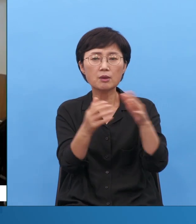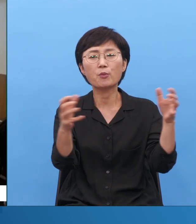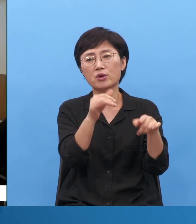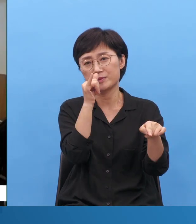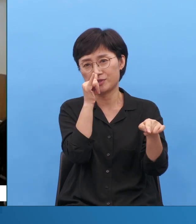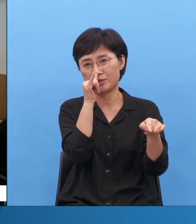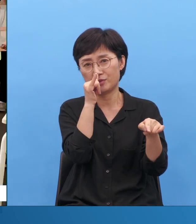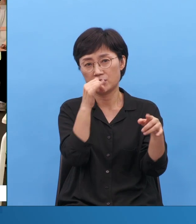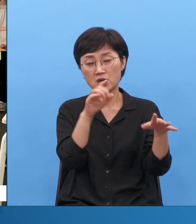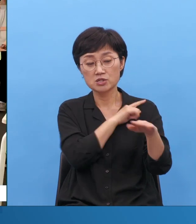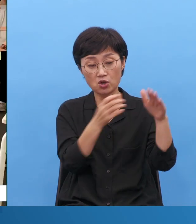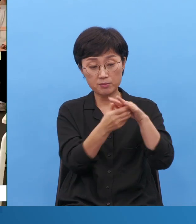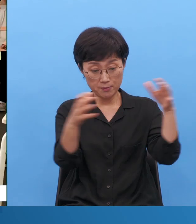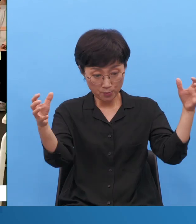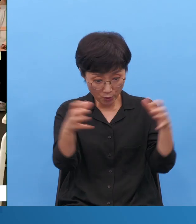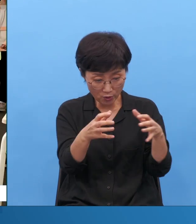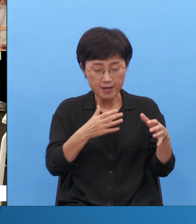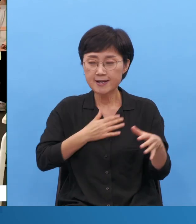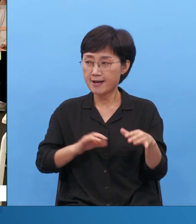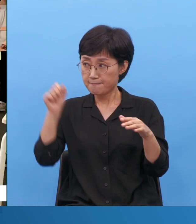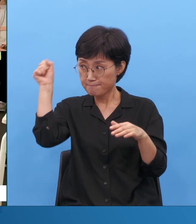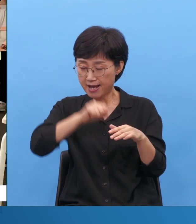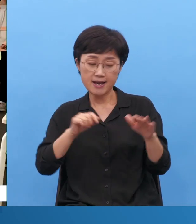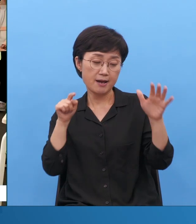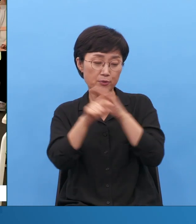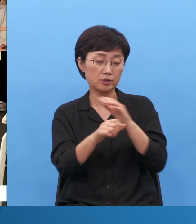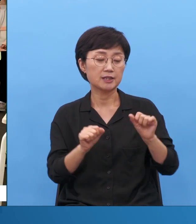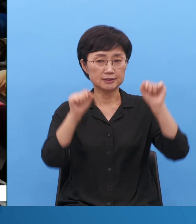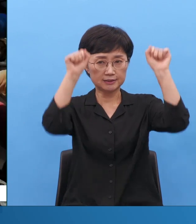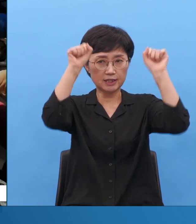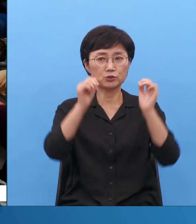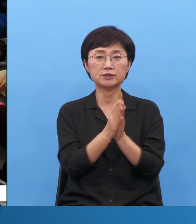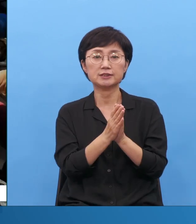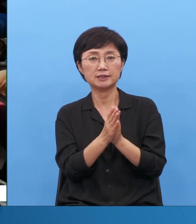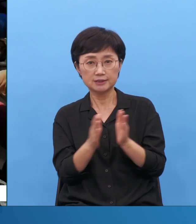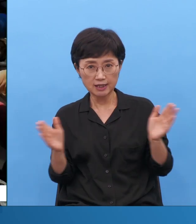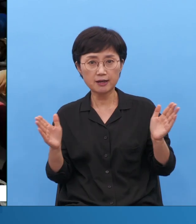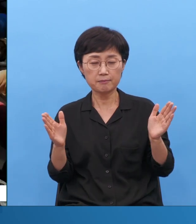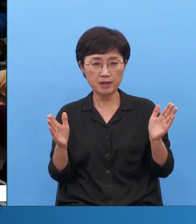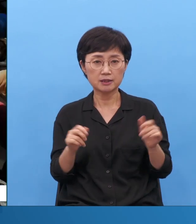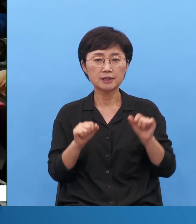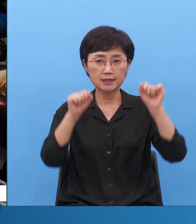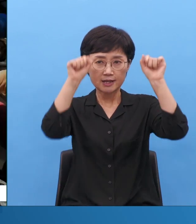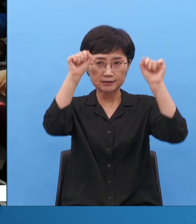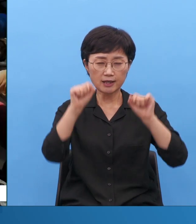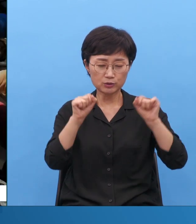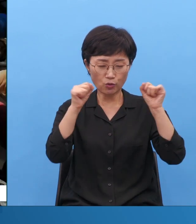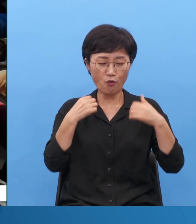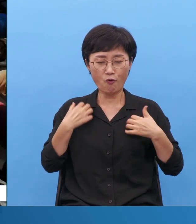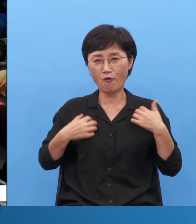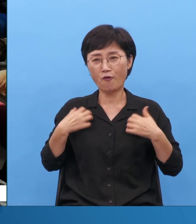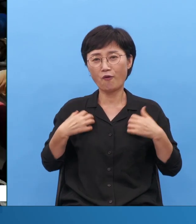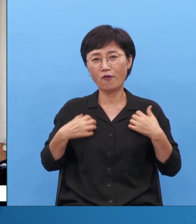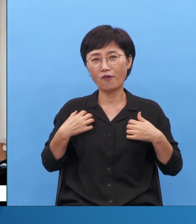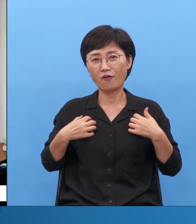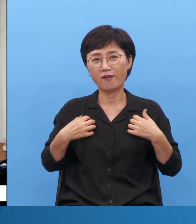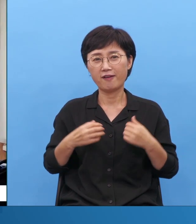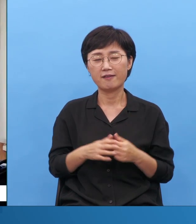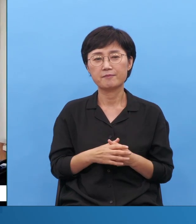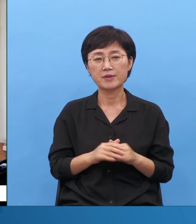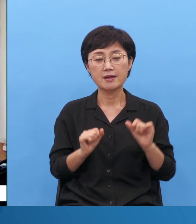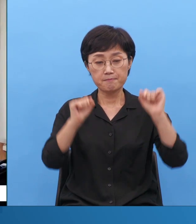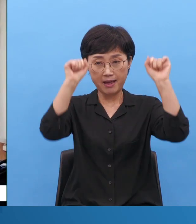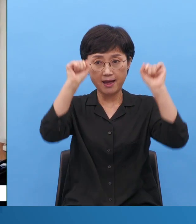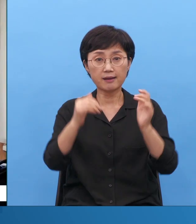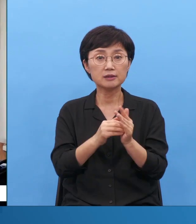서미스쿨이 열리면 우리는 아침 일찍 교회로 모여서 체조를 시작해. 난 체조 시간이 제일 신나. 체조